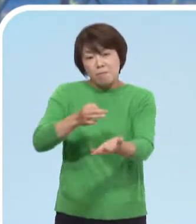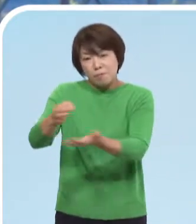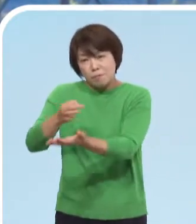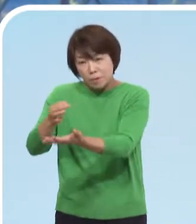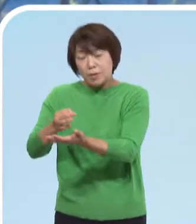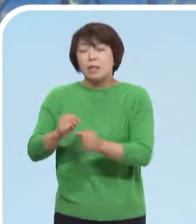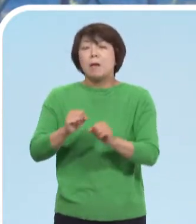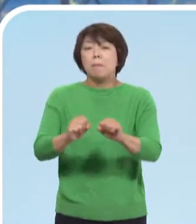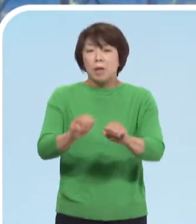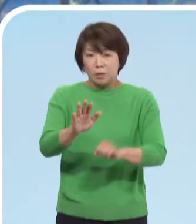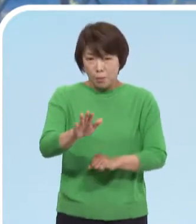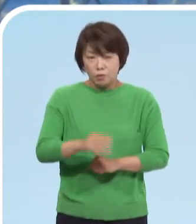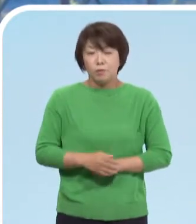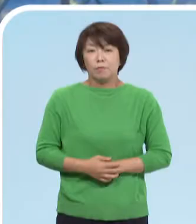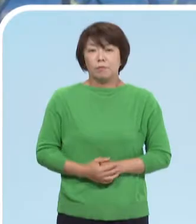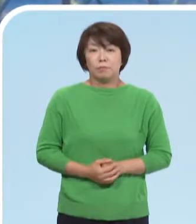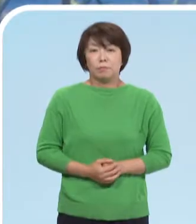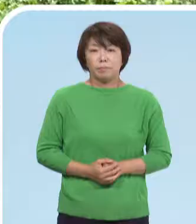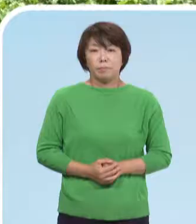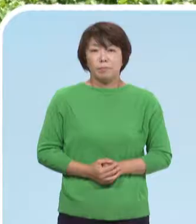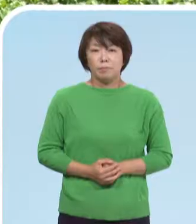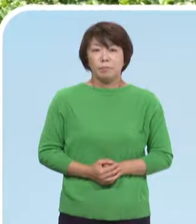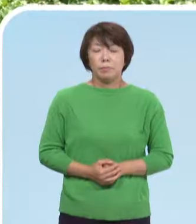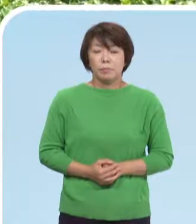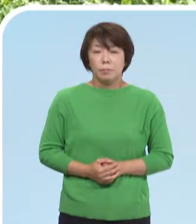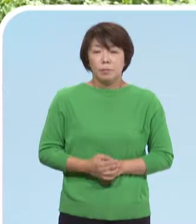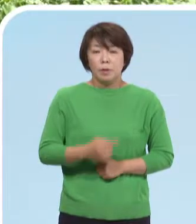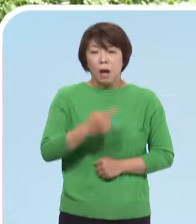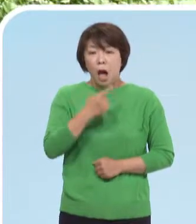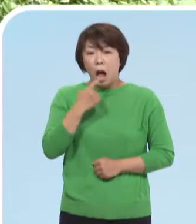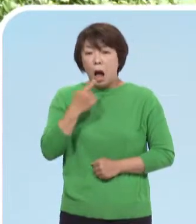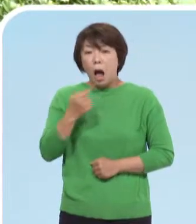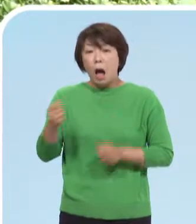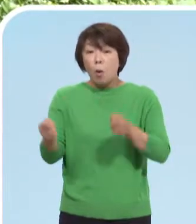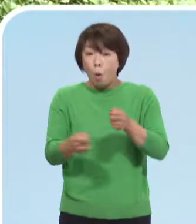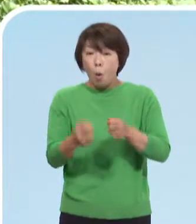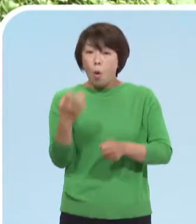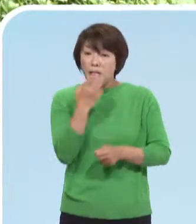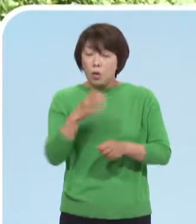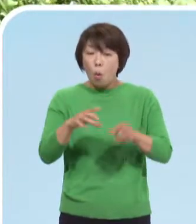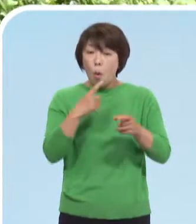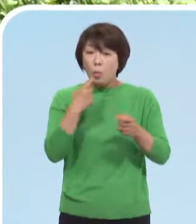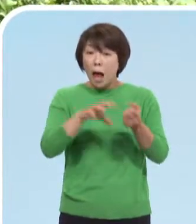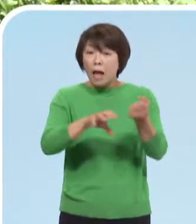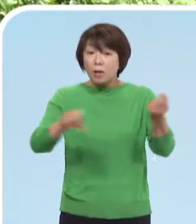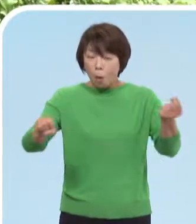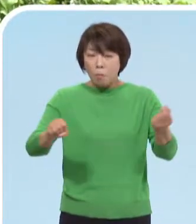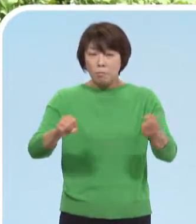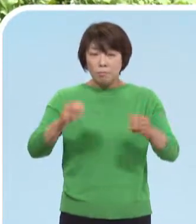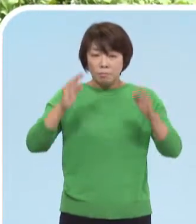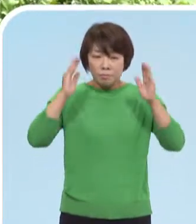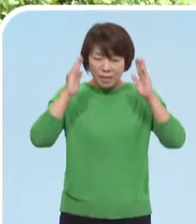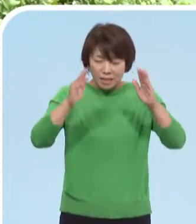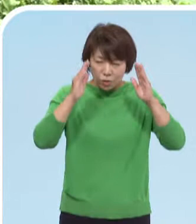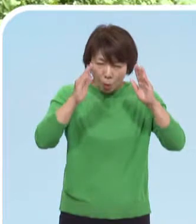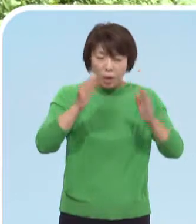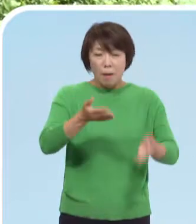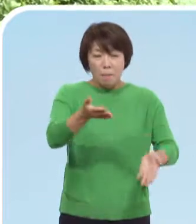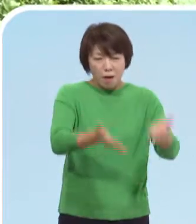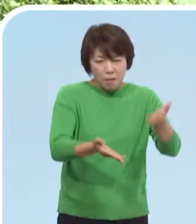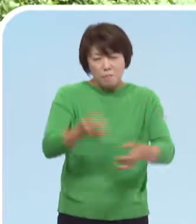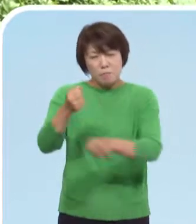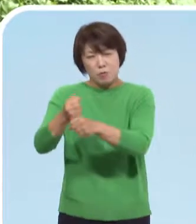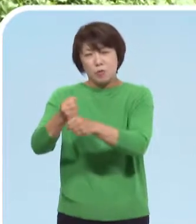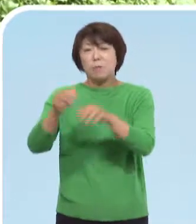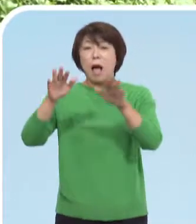に楽しんでいただけたらなと思っております。 赤穂塩大根、一生懸命作り